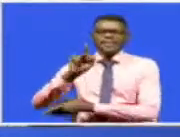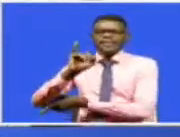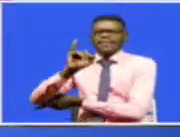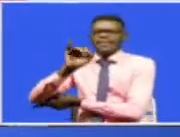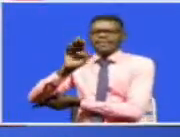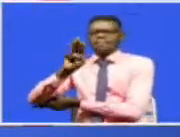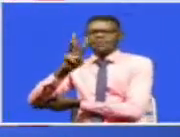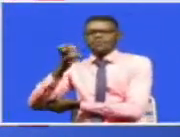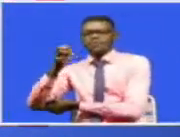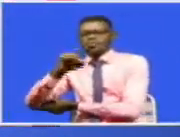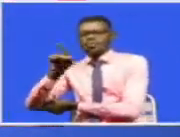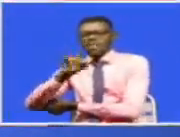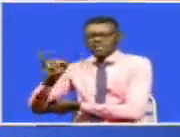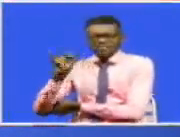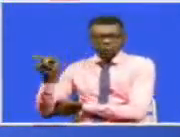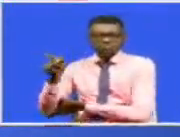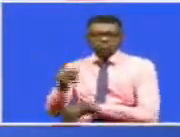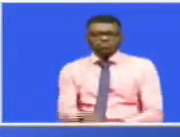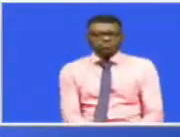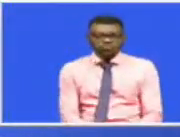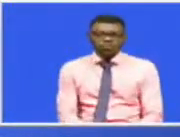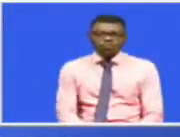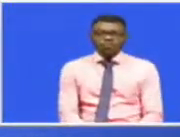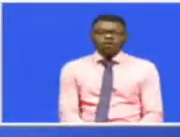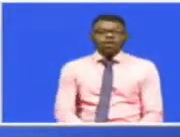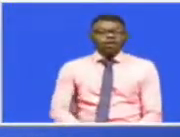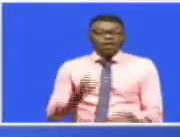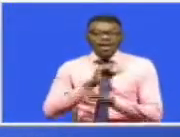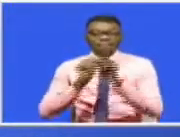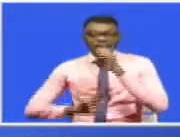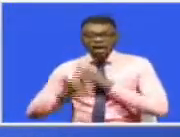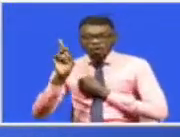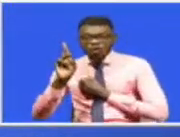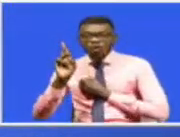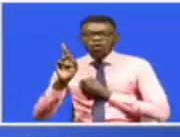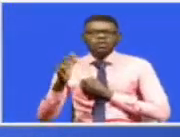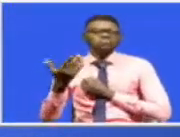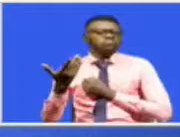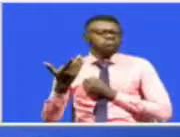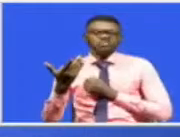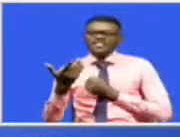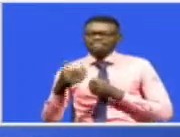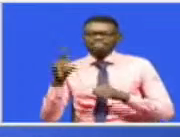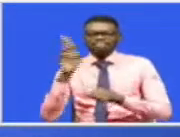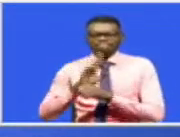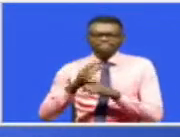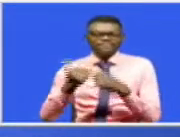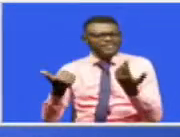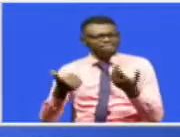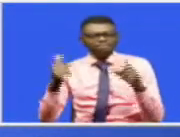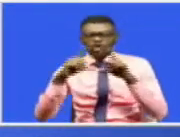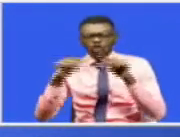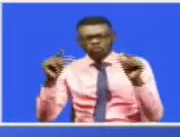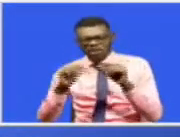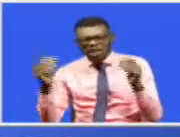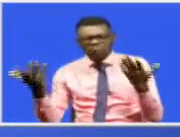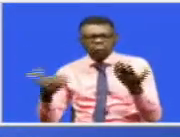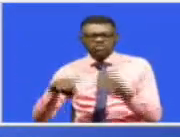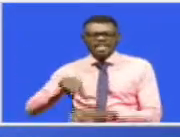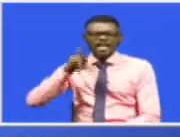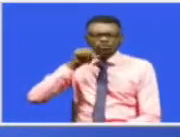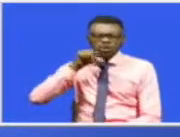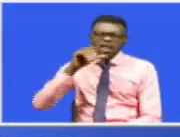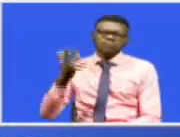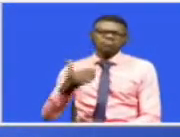Kalembe ndile. Uhuru Kenyatta zene. Rais Uhuru Kenyatta kupitia mtandao wa Twitter alituma risala zake